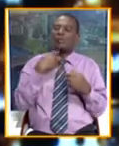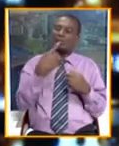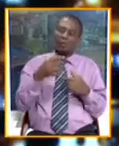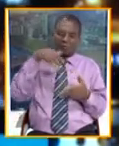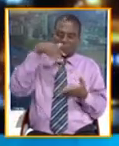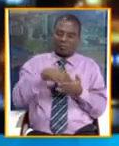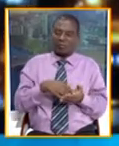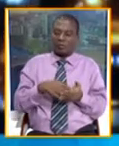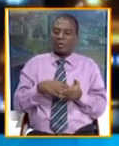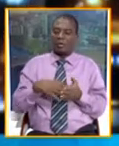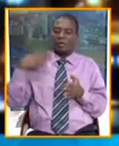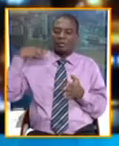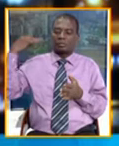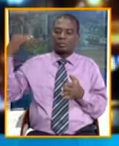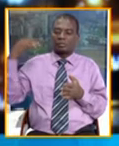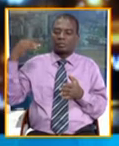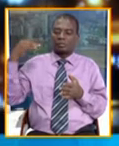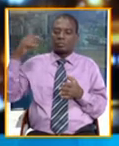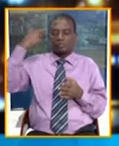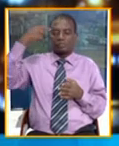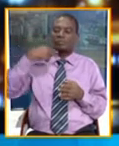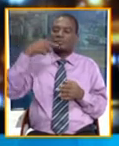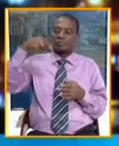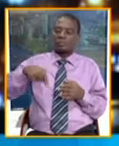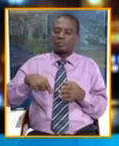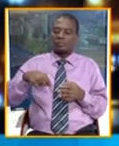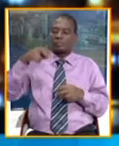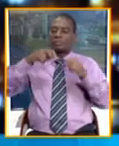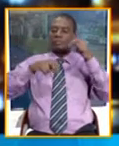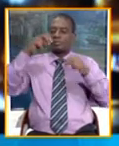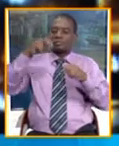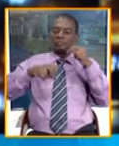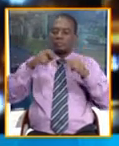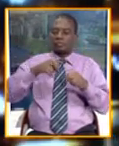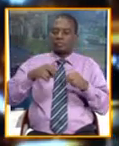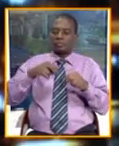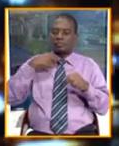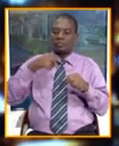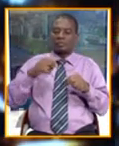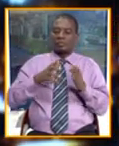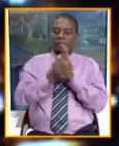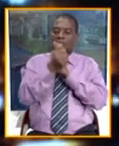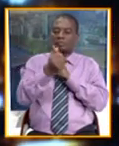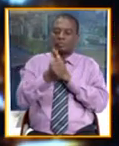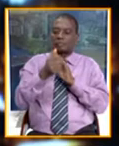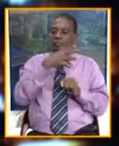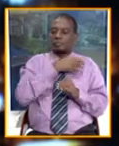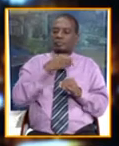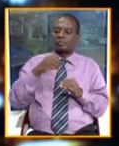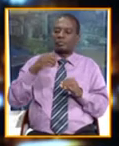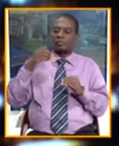rassurer les candidats pour dire que les évaluations certificatives sont de qualité et